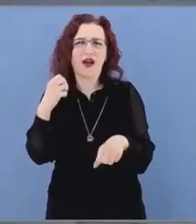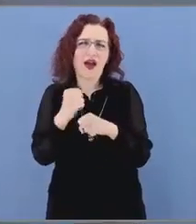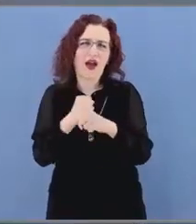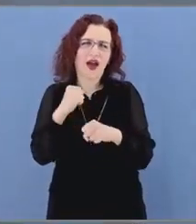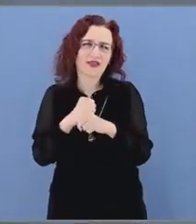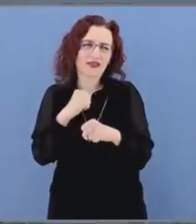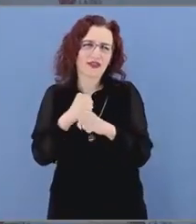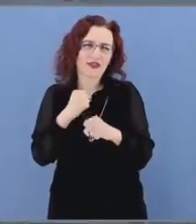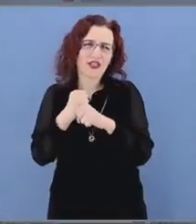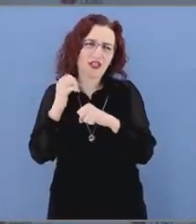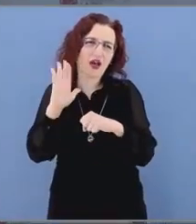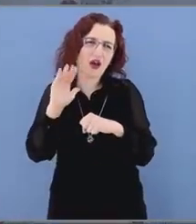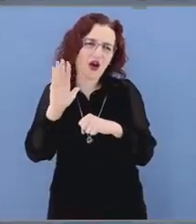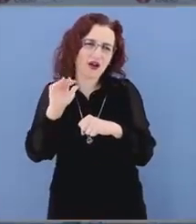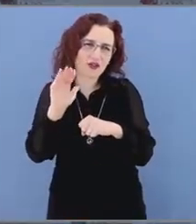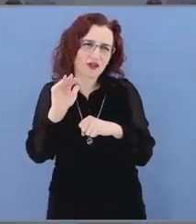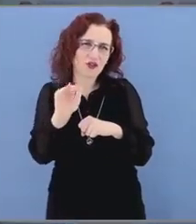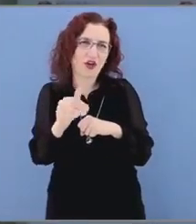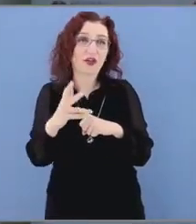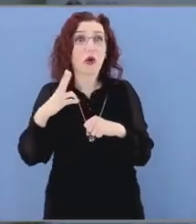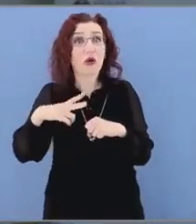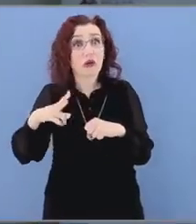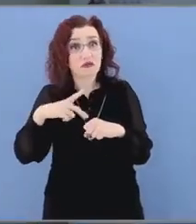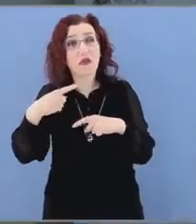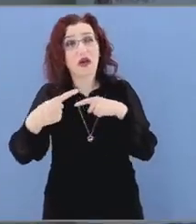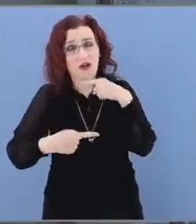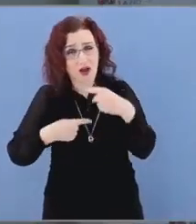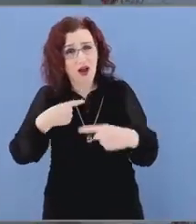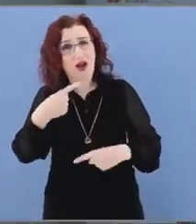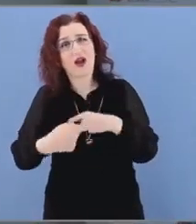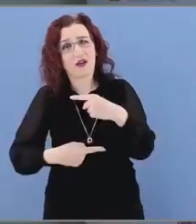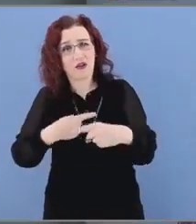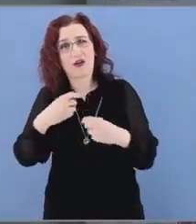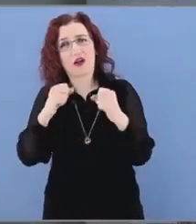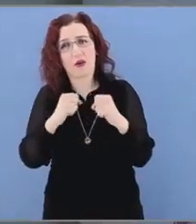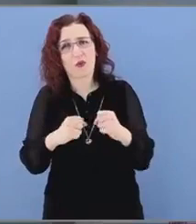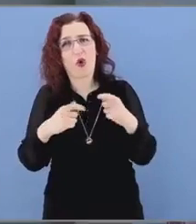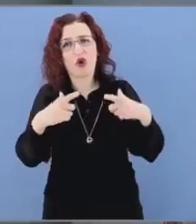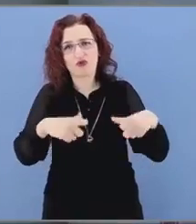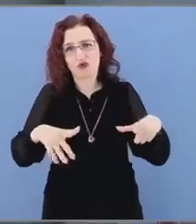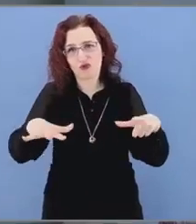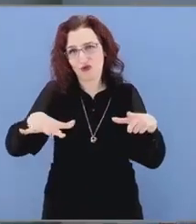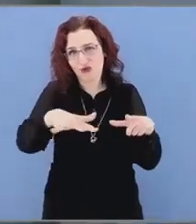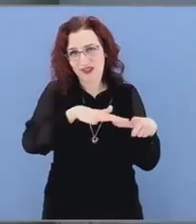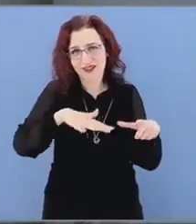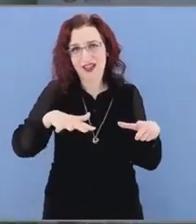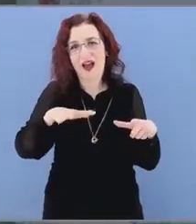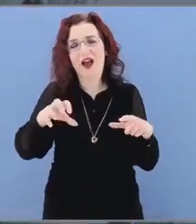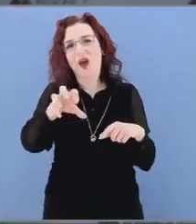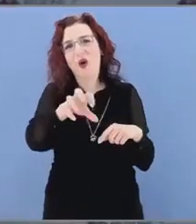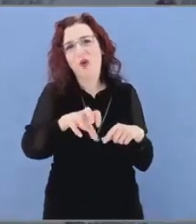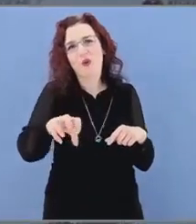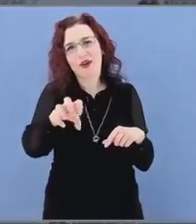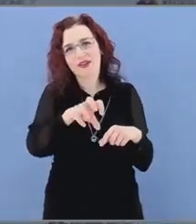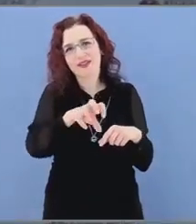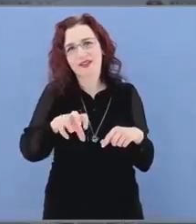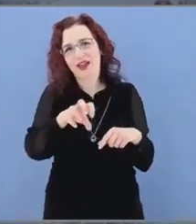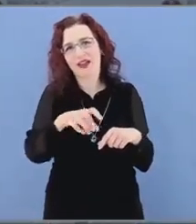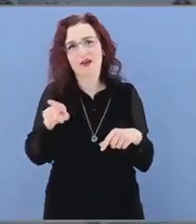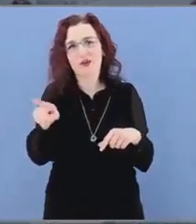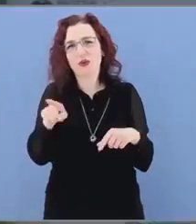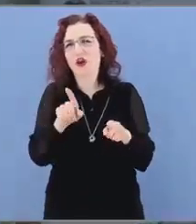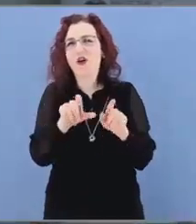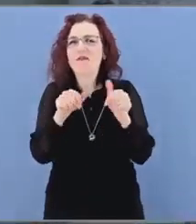ancora per questa città, per questo quartiere e per la nostra associazione per Campo dei Miracoli. Veramente il colibrì che non molla mai, veramente grazie di